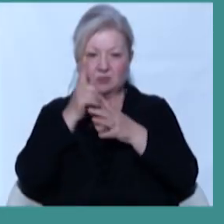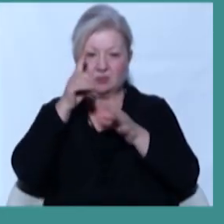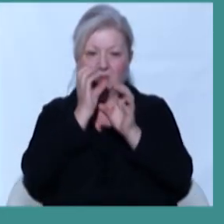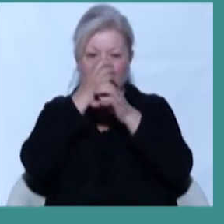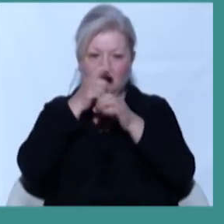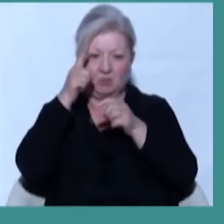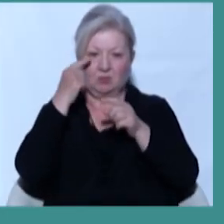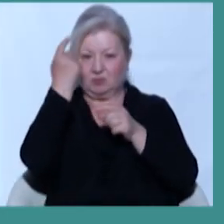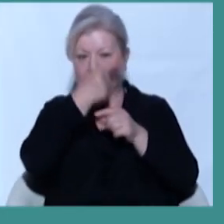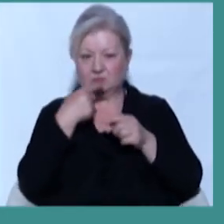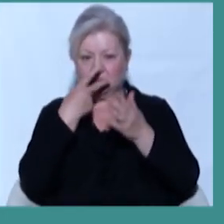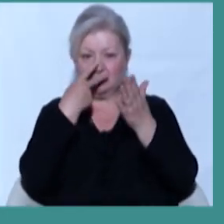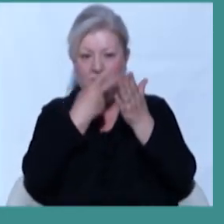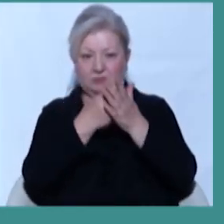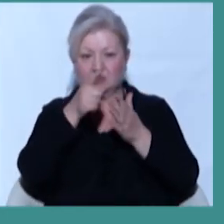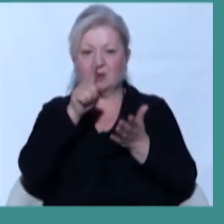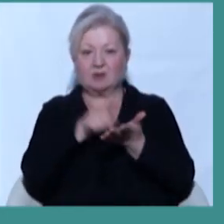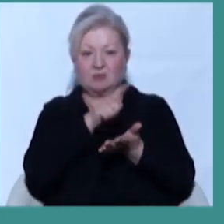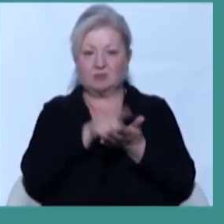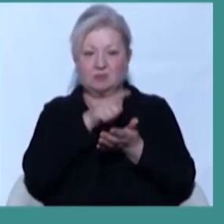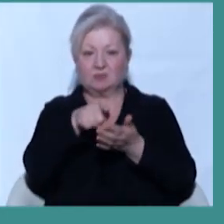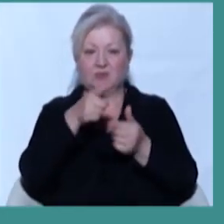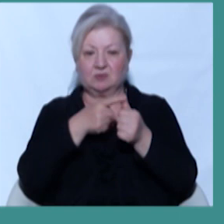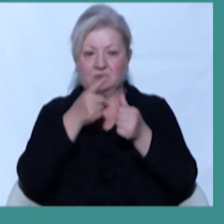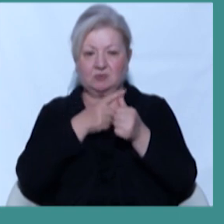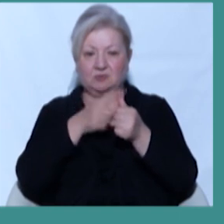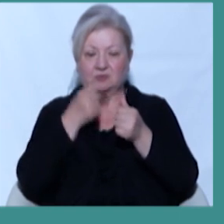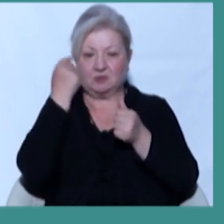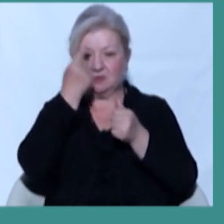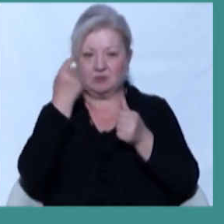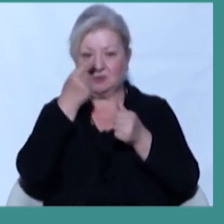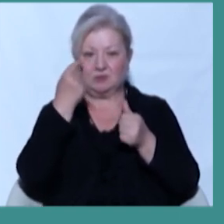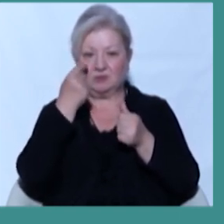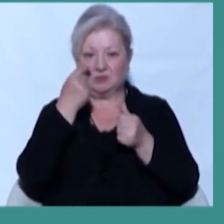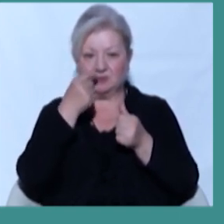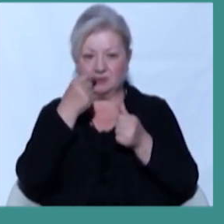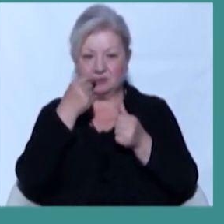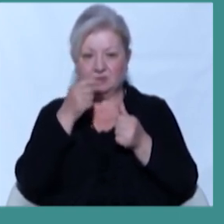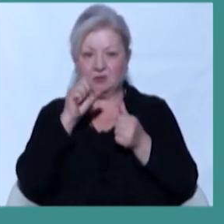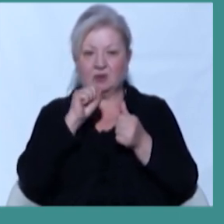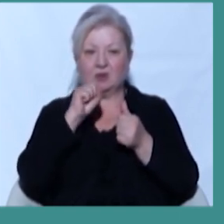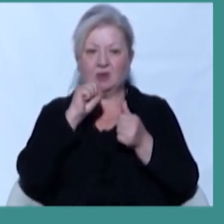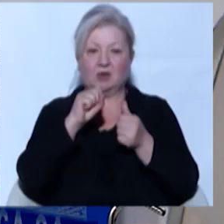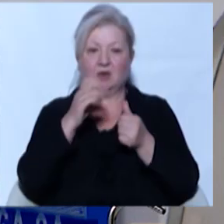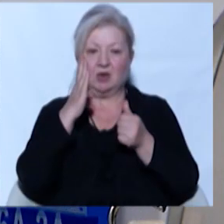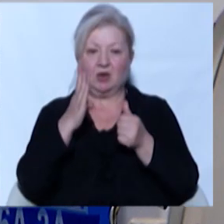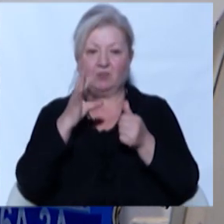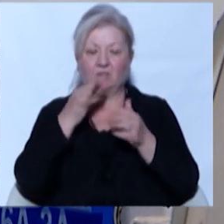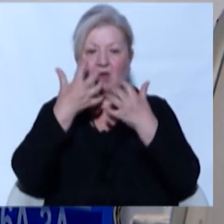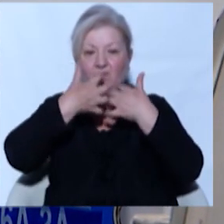გამოსახულება. ამ თვისებას ეწოდება თვალის აკომოდაცია, რაც ავტომატურად აფოკუსირებს